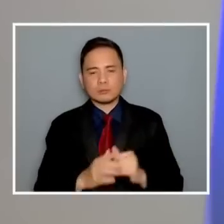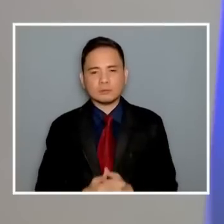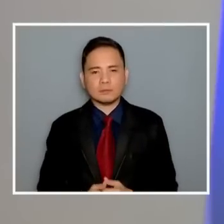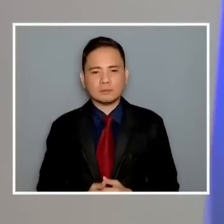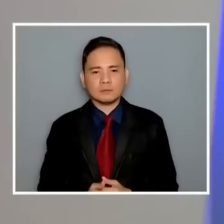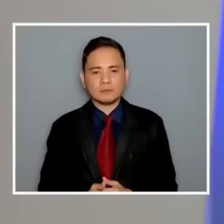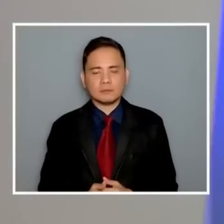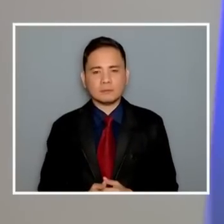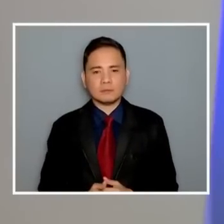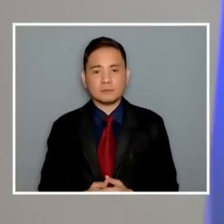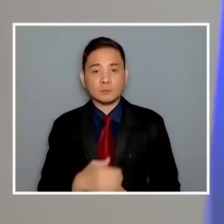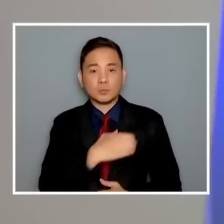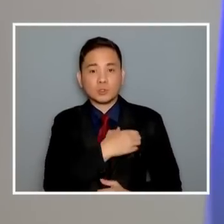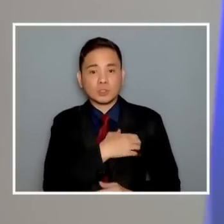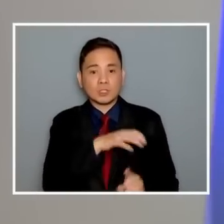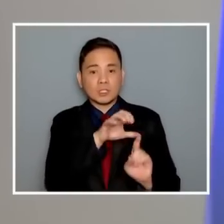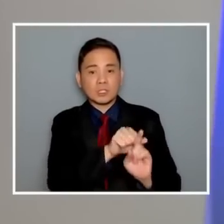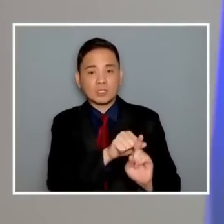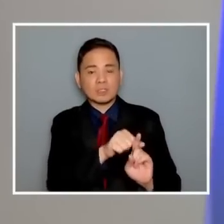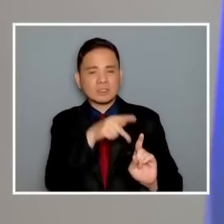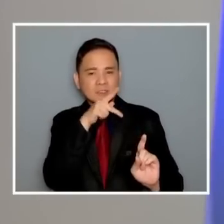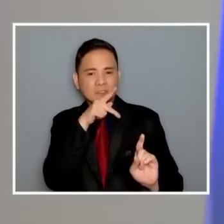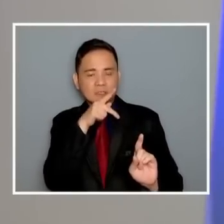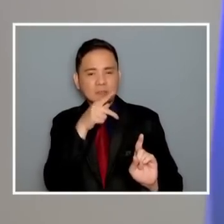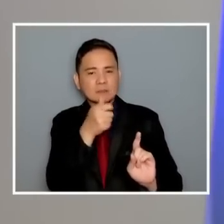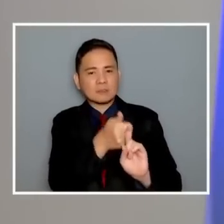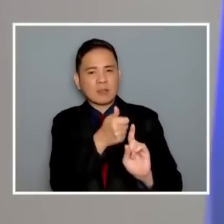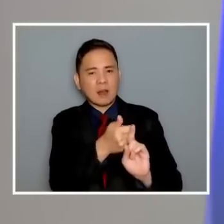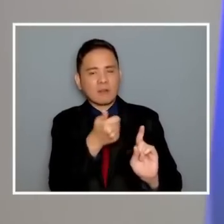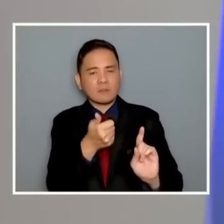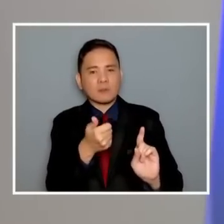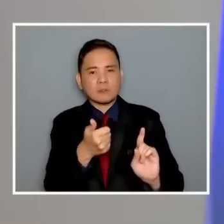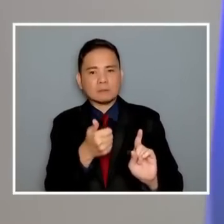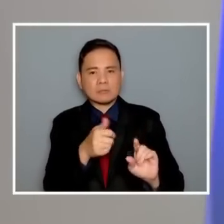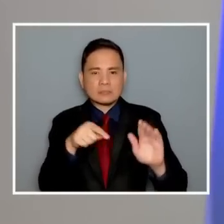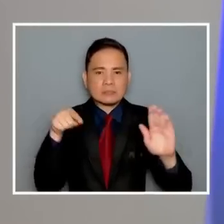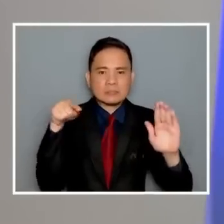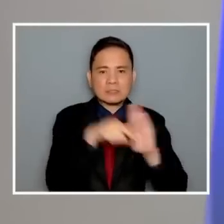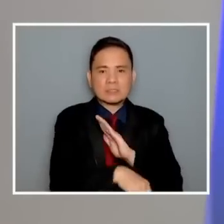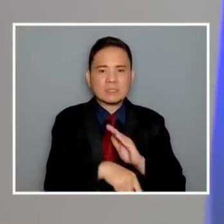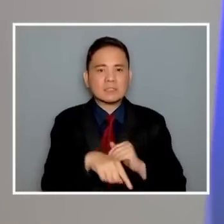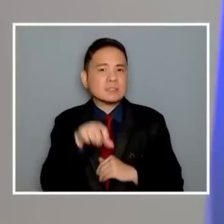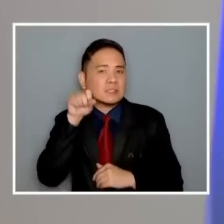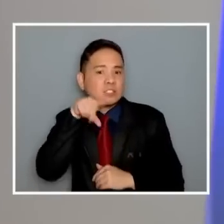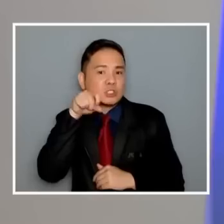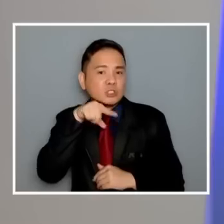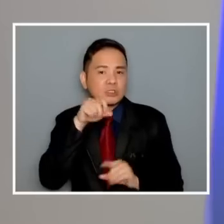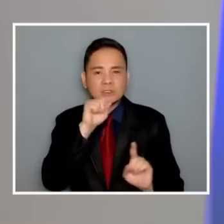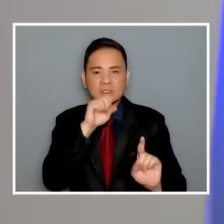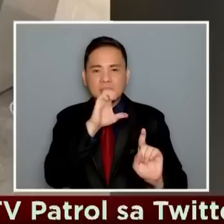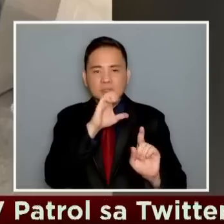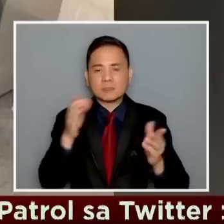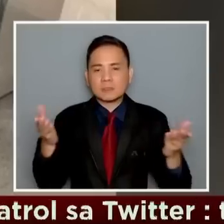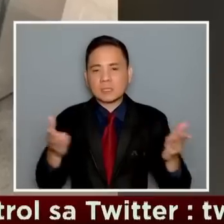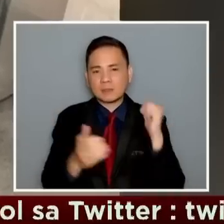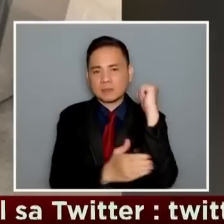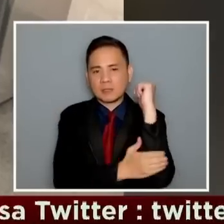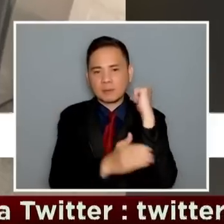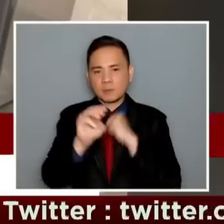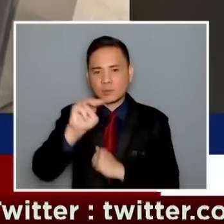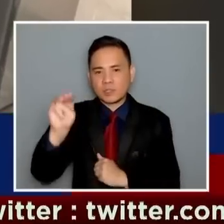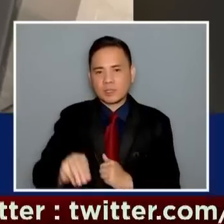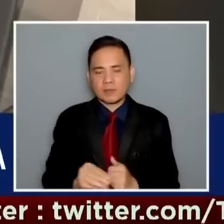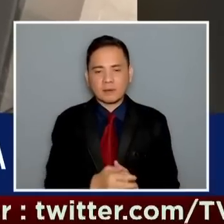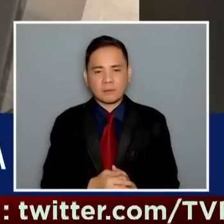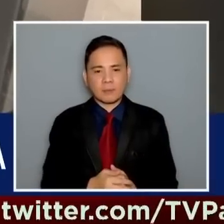Naaresto na ng pulisya ang suspect sa pagpatay sa magkapatid na senior citizen sa Sampaloc, Maynila. Ayon sa Manila Police District,